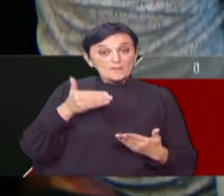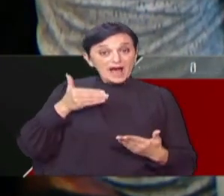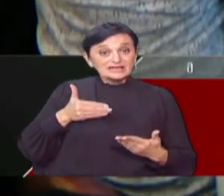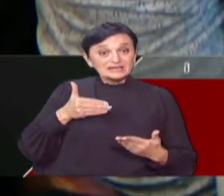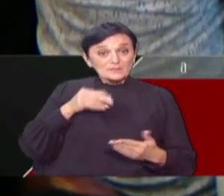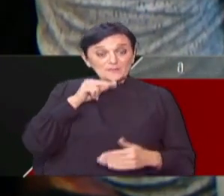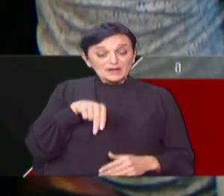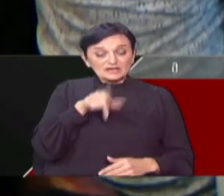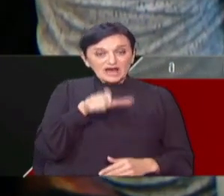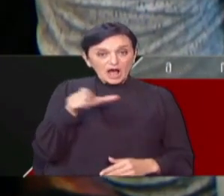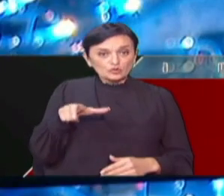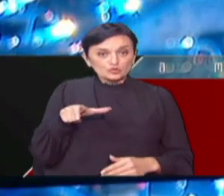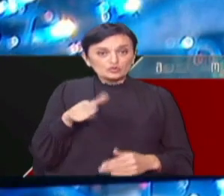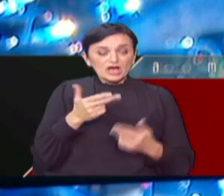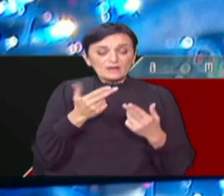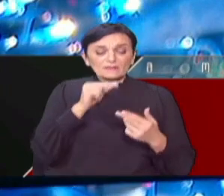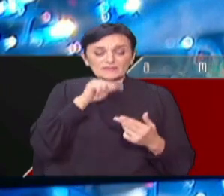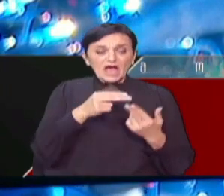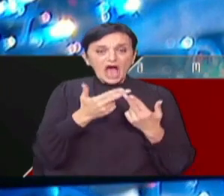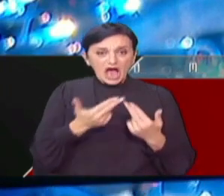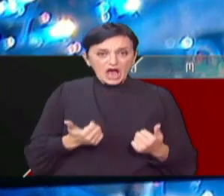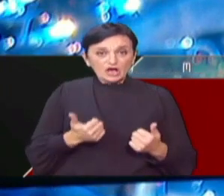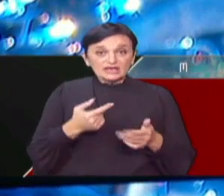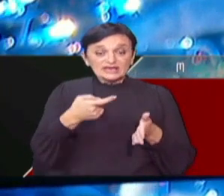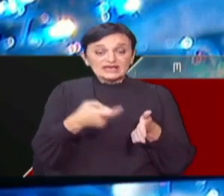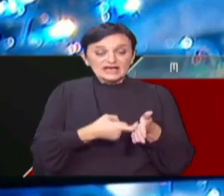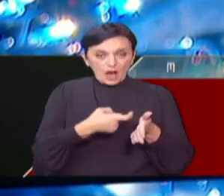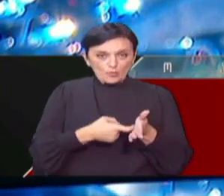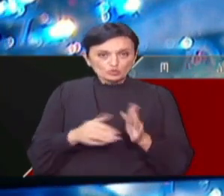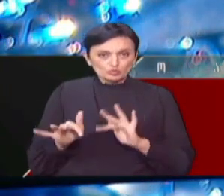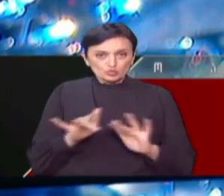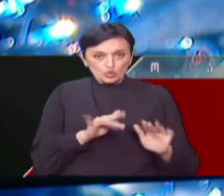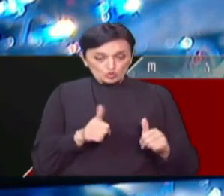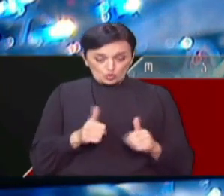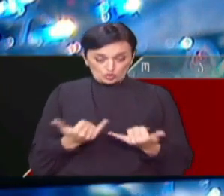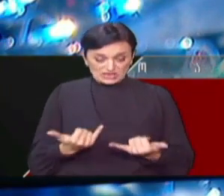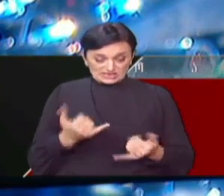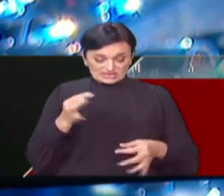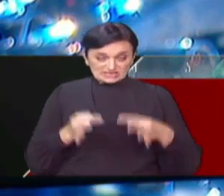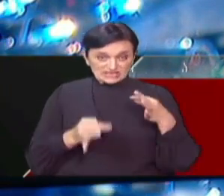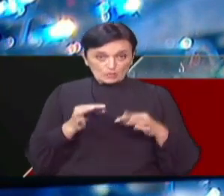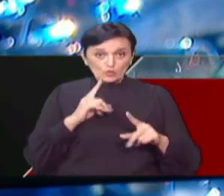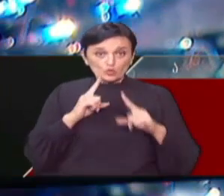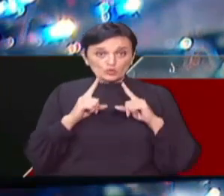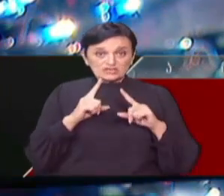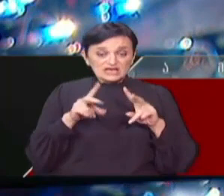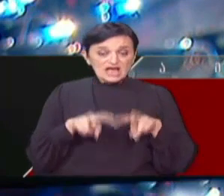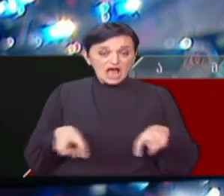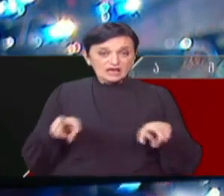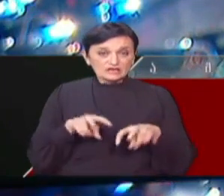აღნიშნულმა ბრალდებულებმა დანაშაული აღიარეს ჯერ კიდევ გამოძიების პროცესში, როგორც დღევანდელ სასამართლოს ხდომაზე